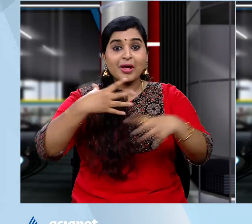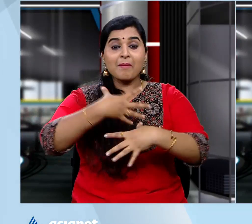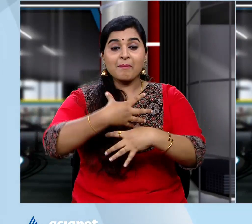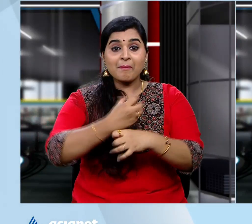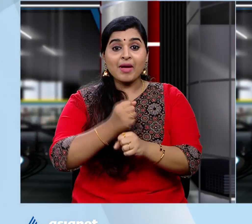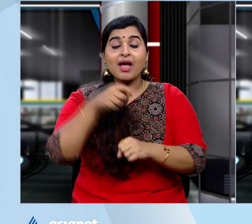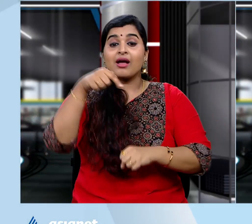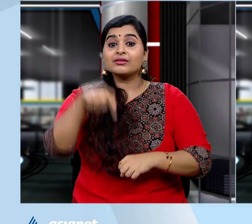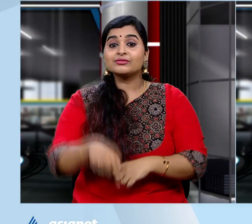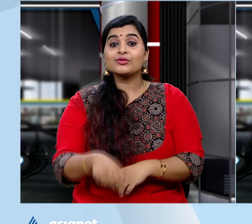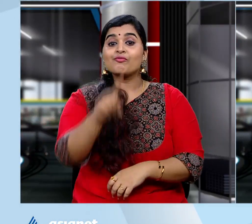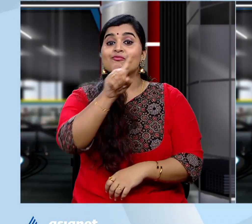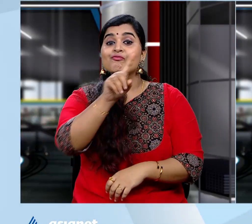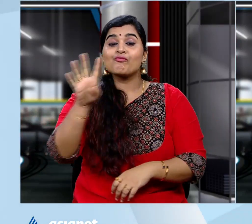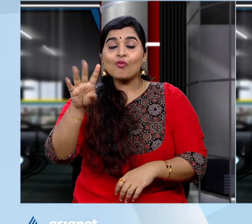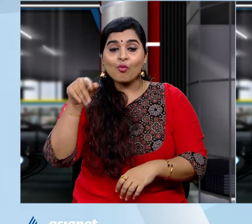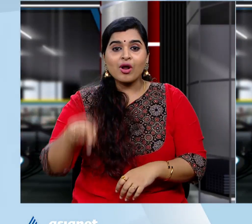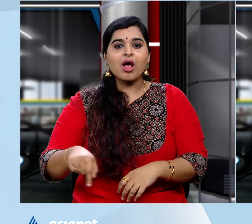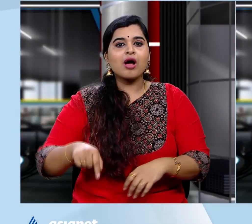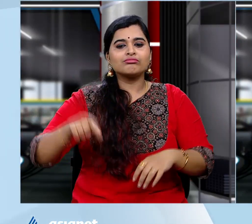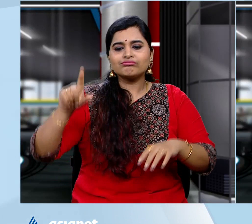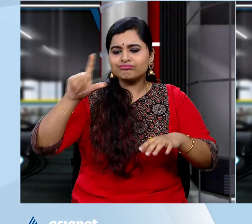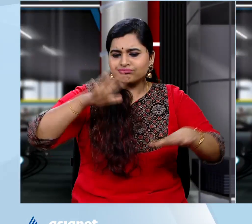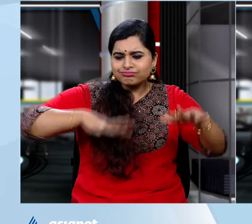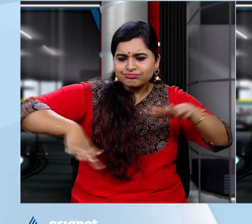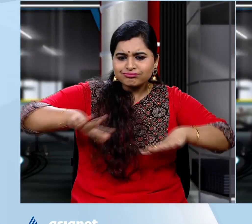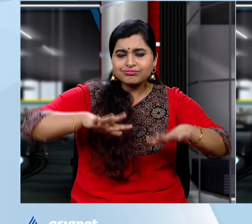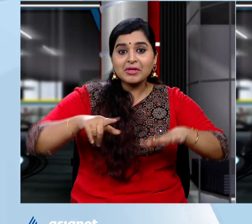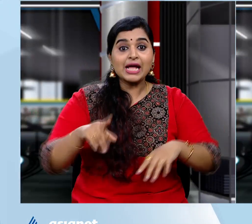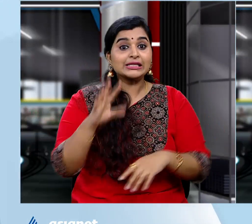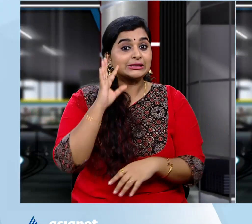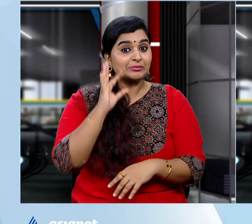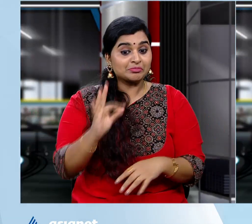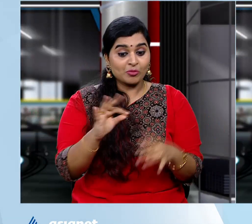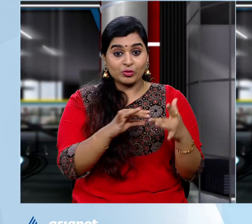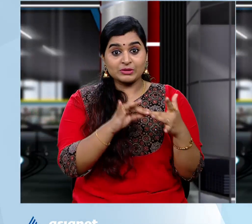വേദിയിലെത്തുന്ന 14-ാമത് നാടകോത്സവത്തിന് ചെറിയൊരു പ്രത്യേകതയുണ്ട്. റിപ്പോർട്ട് കാണാം.